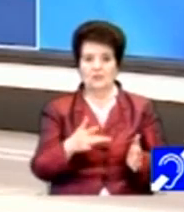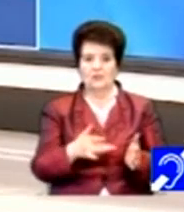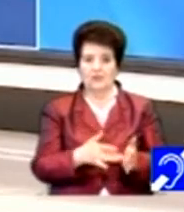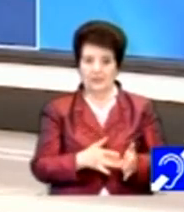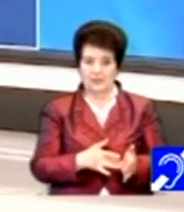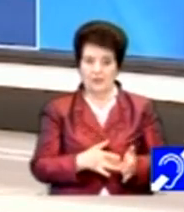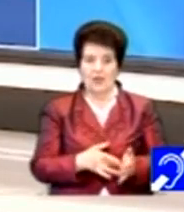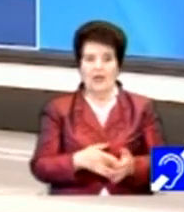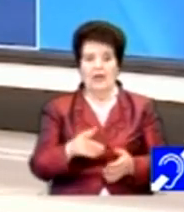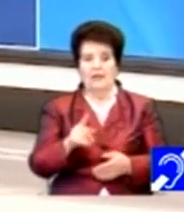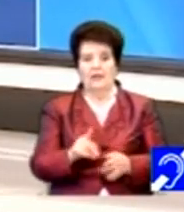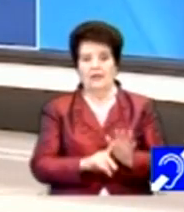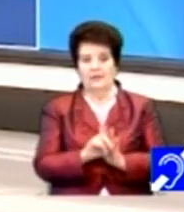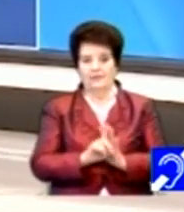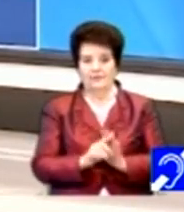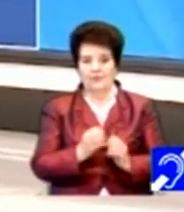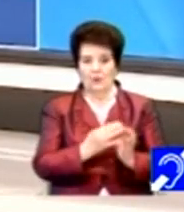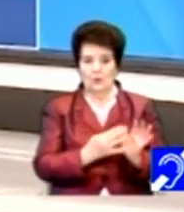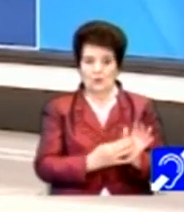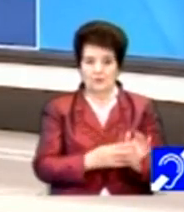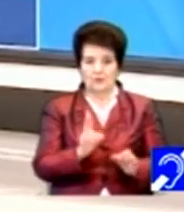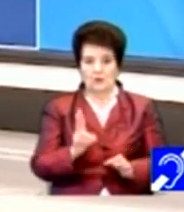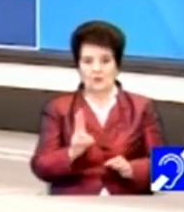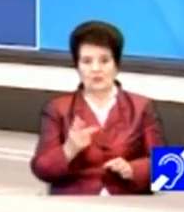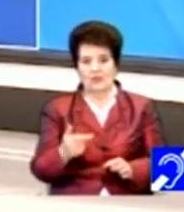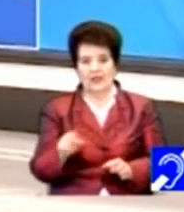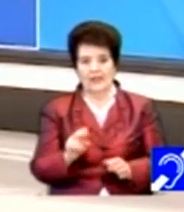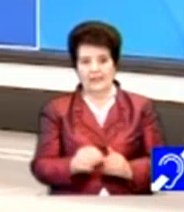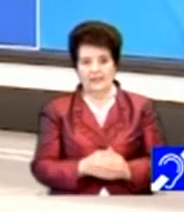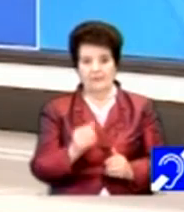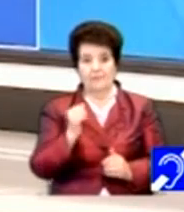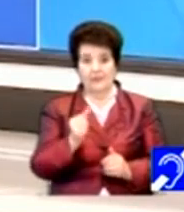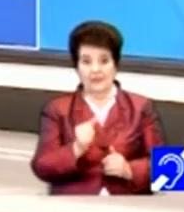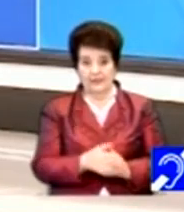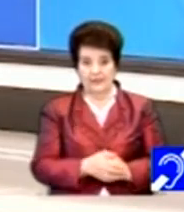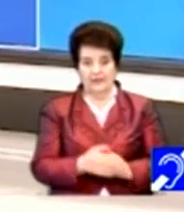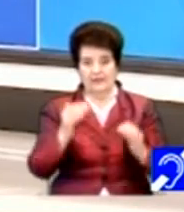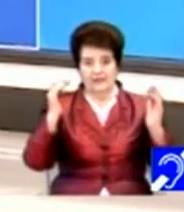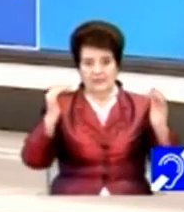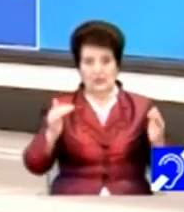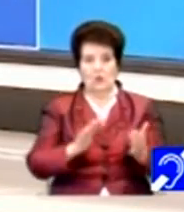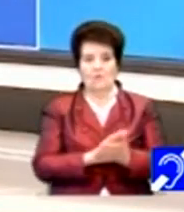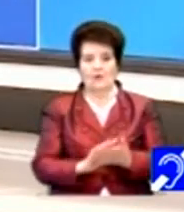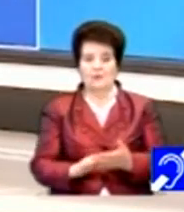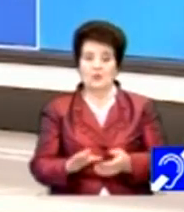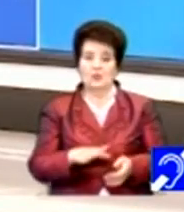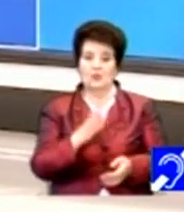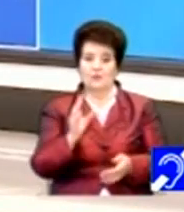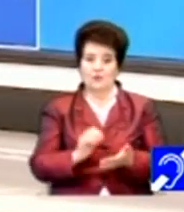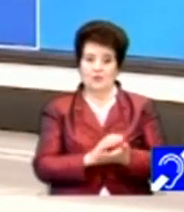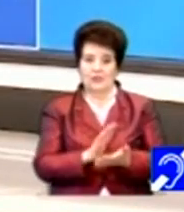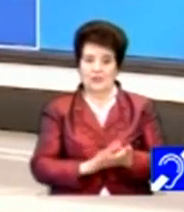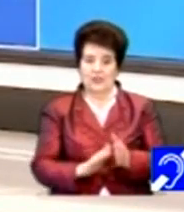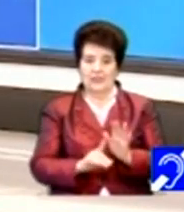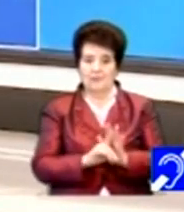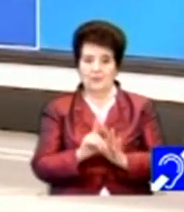iar minimele vor fi cuprinse între 19 și 20 de grade. Mâine la amiază cerul va fi variabil și se vor înregistra